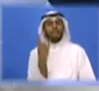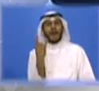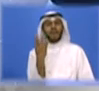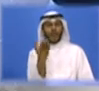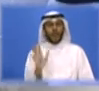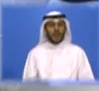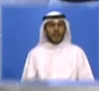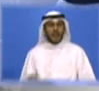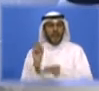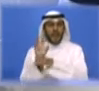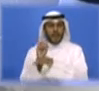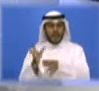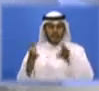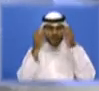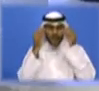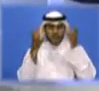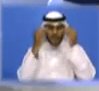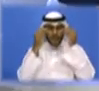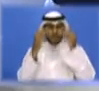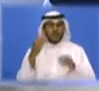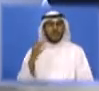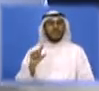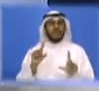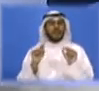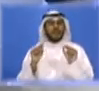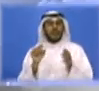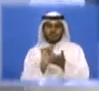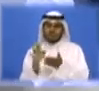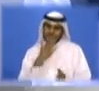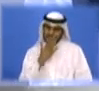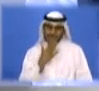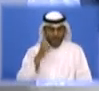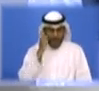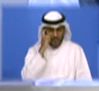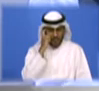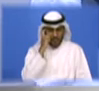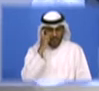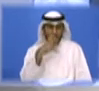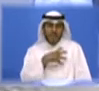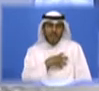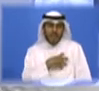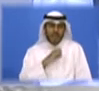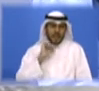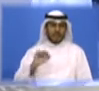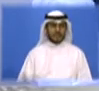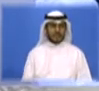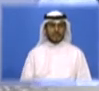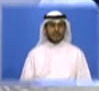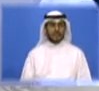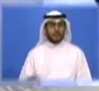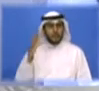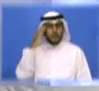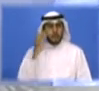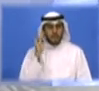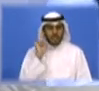زيادة التوعية حول ماهية سرطان الثدي وكيفية تقديم الإجراءات الوقائية التي تحول قدر